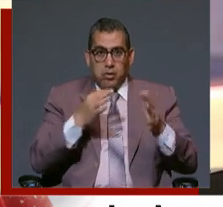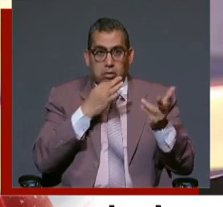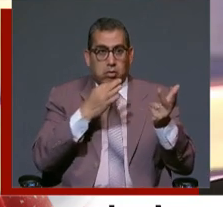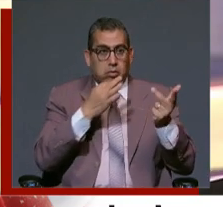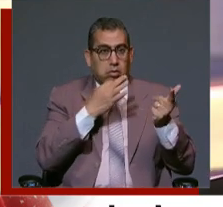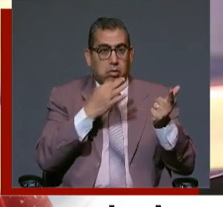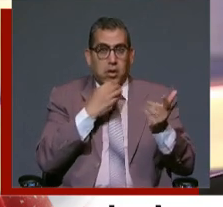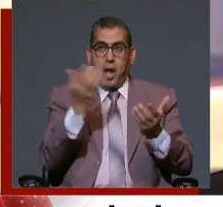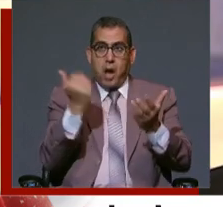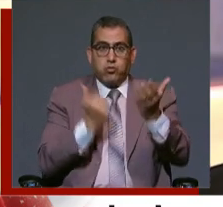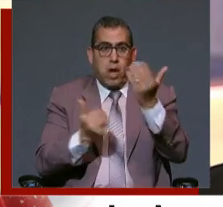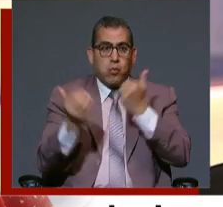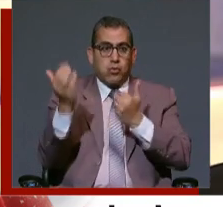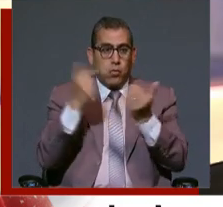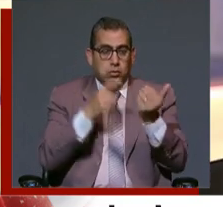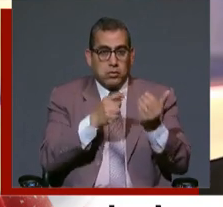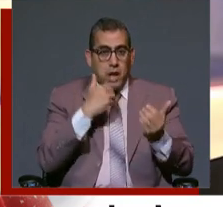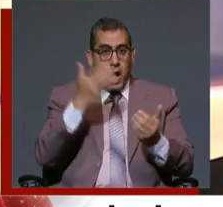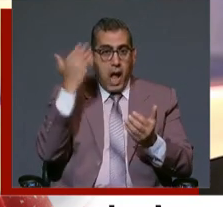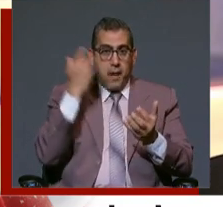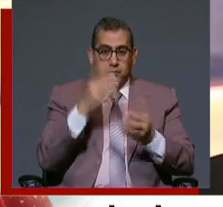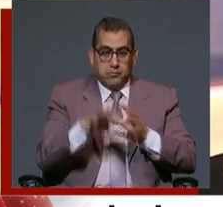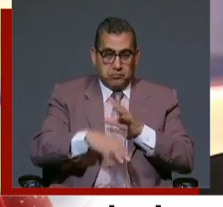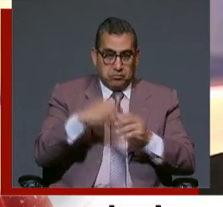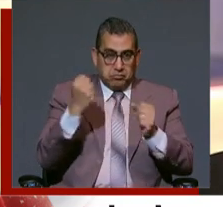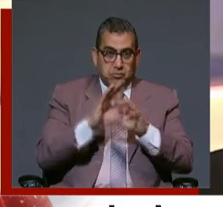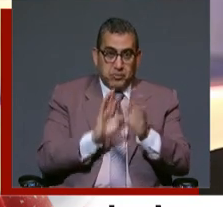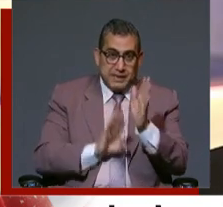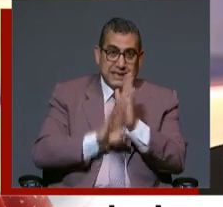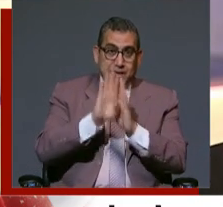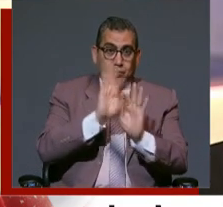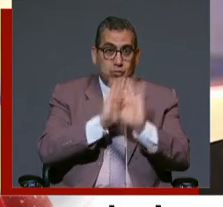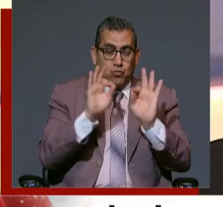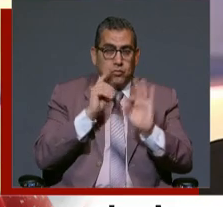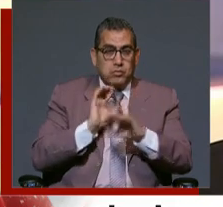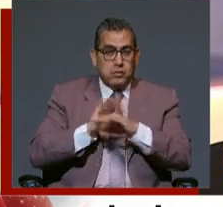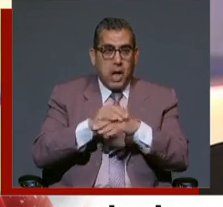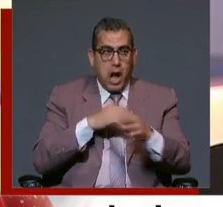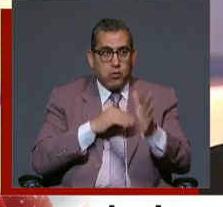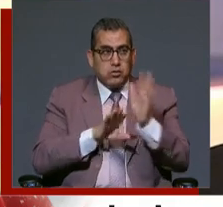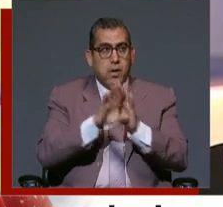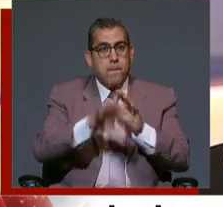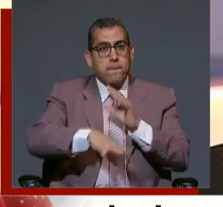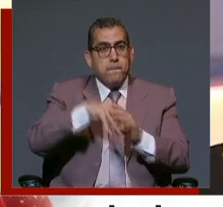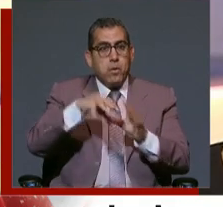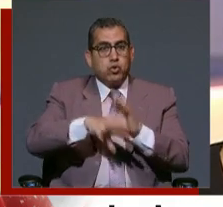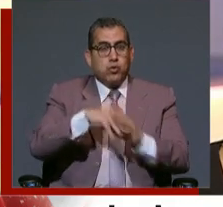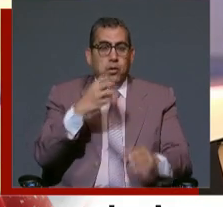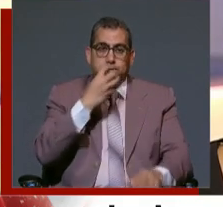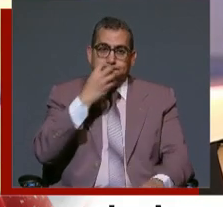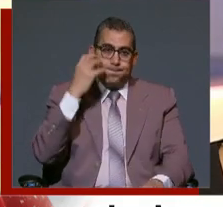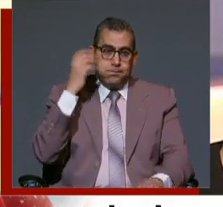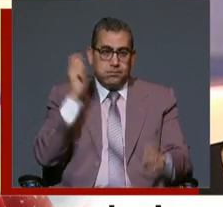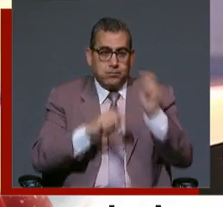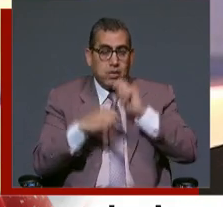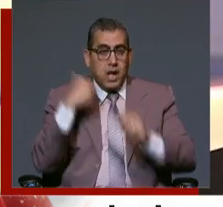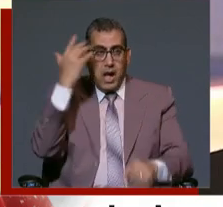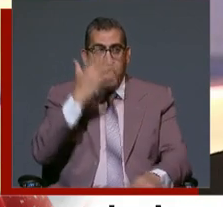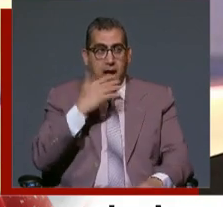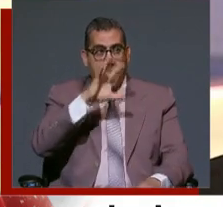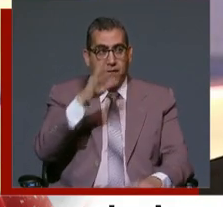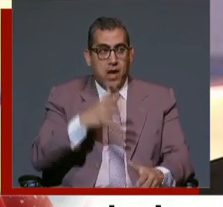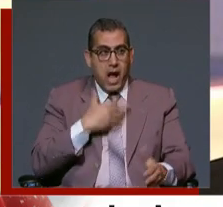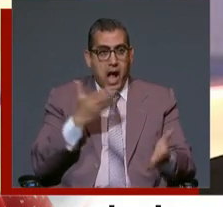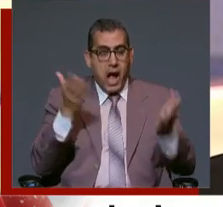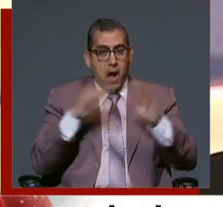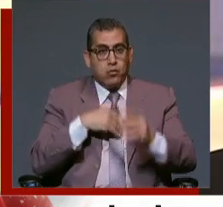يعني بقت العملية أكتر منها اللي هو كان تركيز على التنمية ومشروعات ضخمة. تعرف القارة الأفريقية محتاجة تمويل ضخم